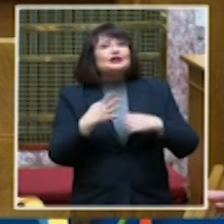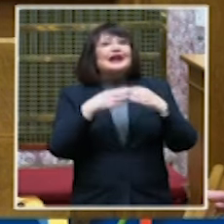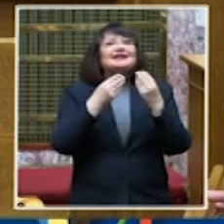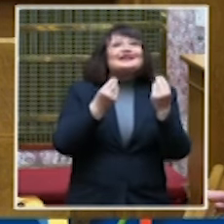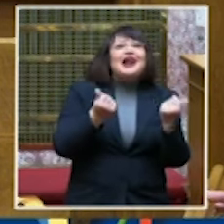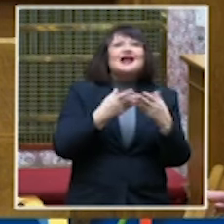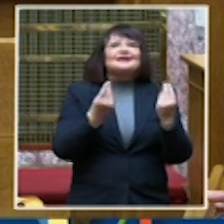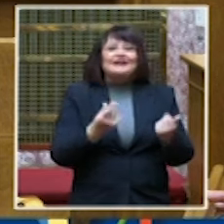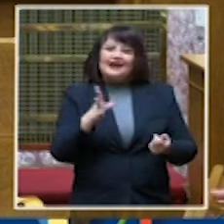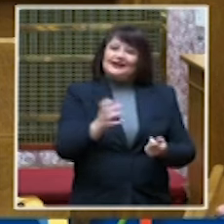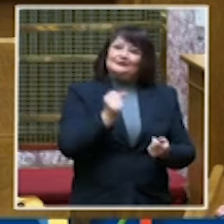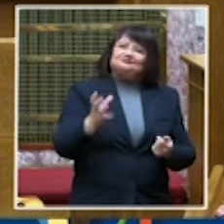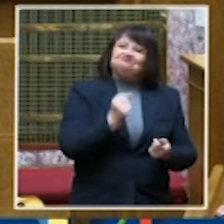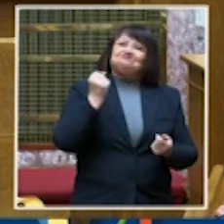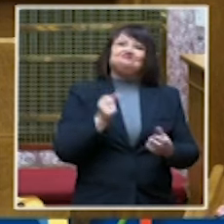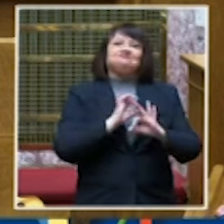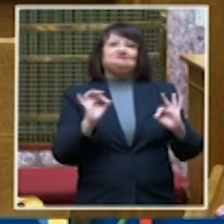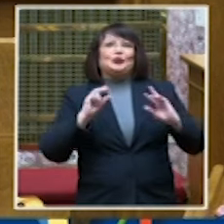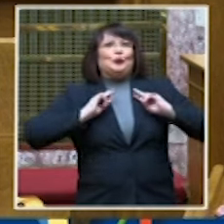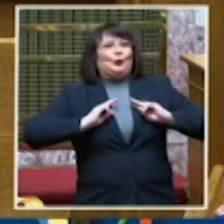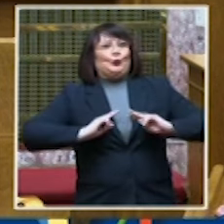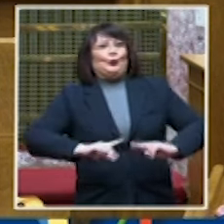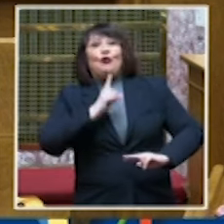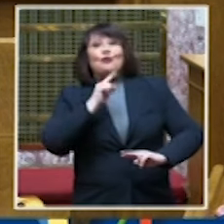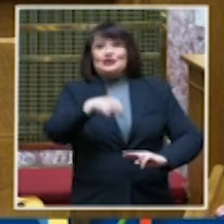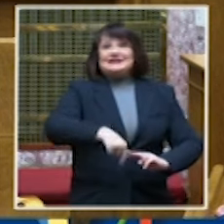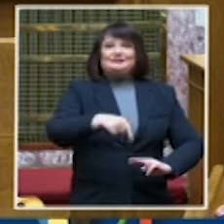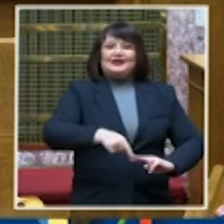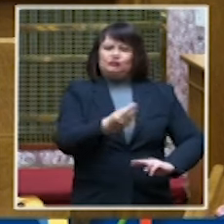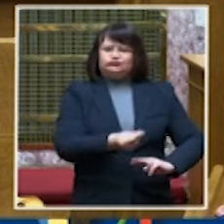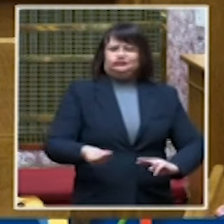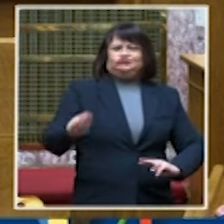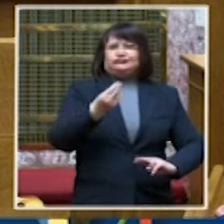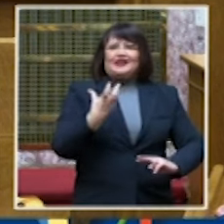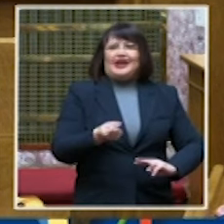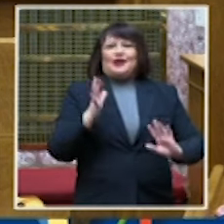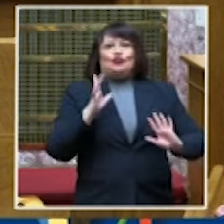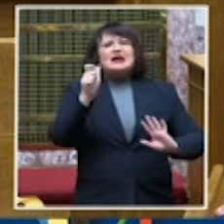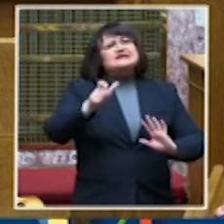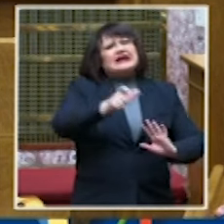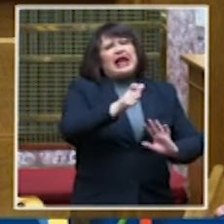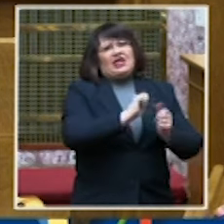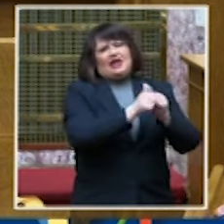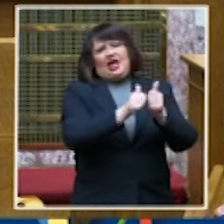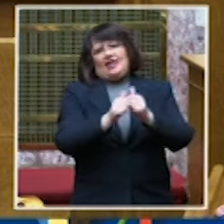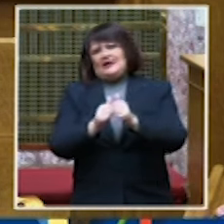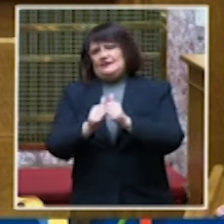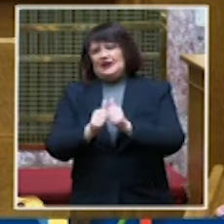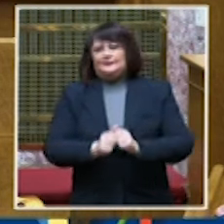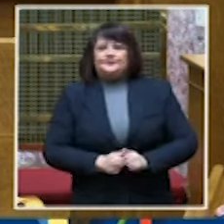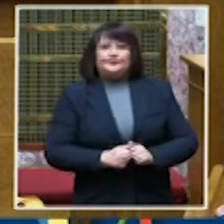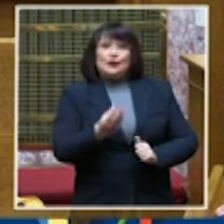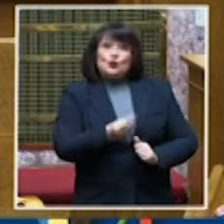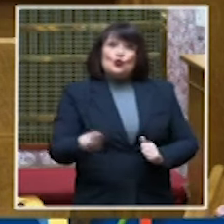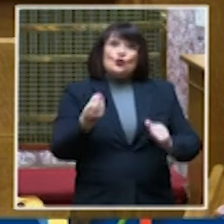θα χαιρόμαστε πολύ περισσότερες ευχάριστες στιγμές σαν αυτή σήμερα σε κάθε άθλημα. Όλα αυτά και άλλα τόσα